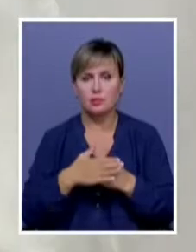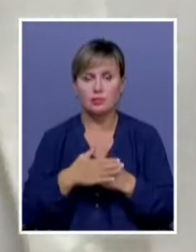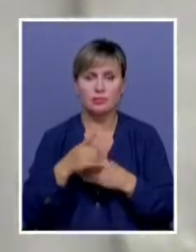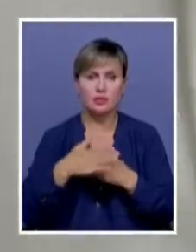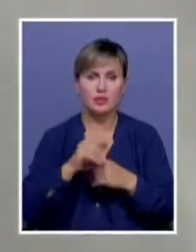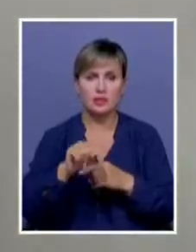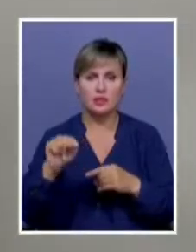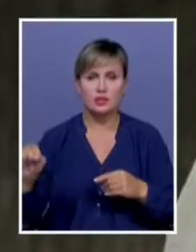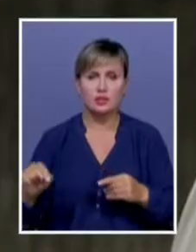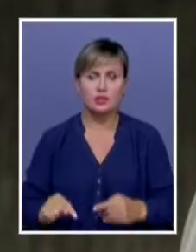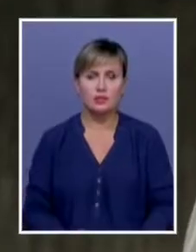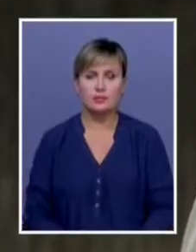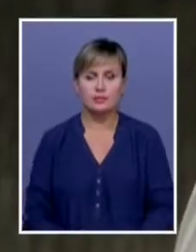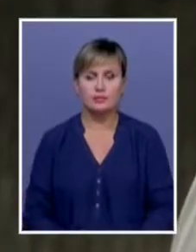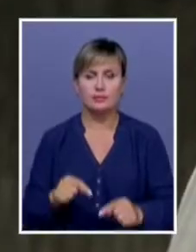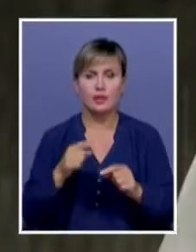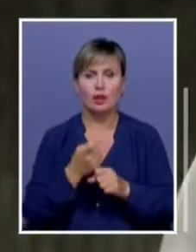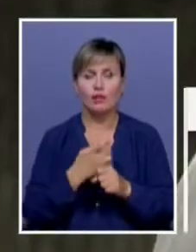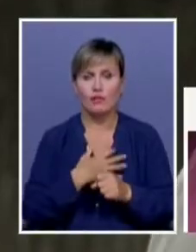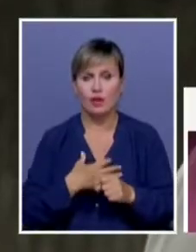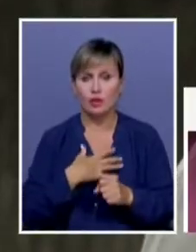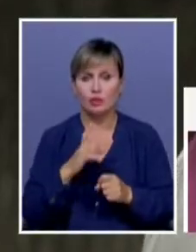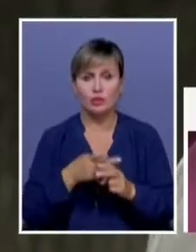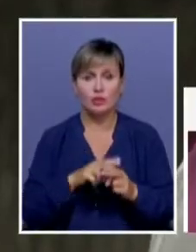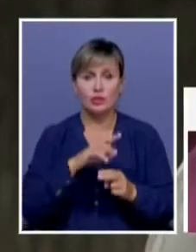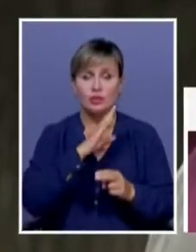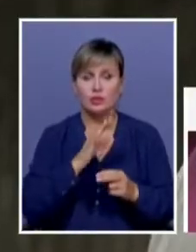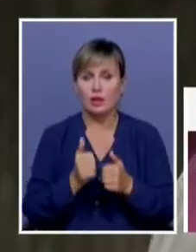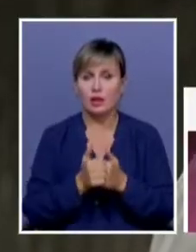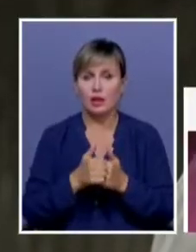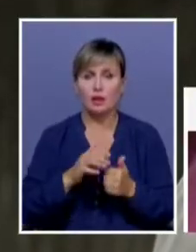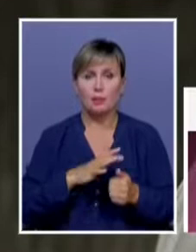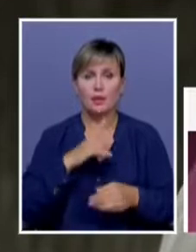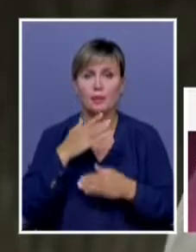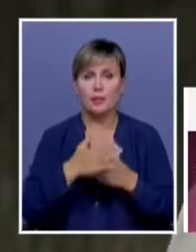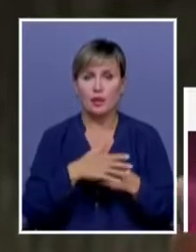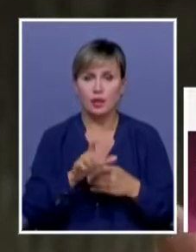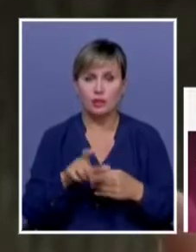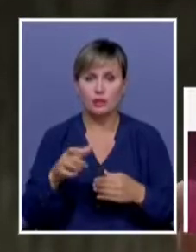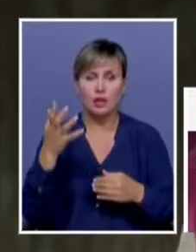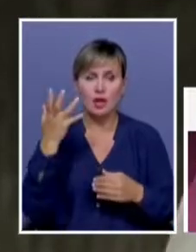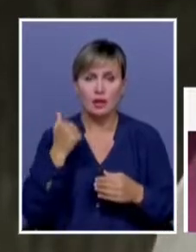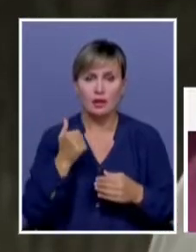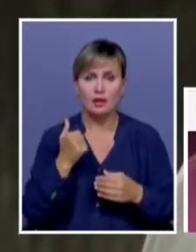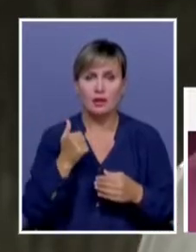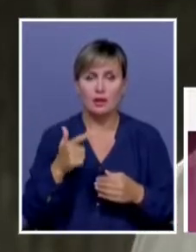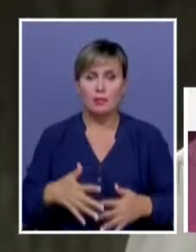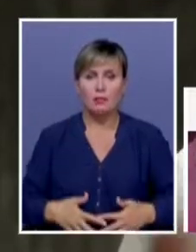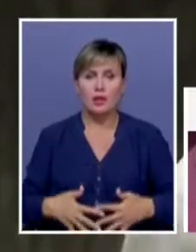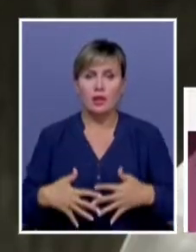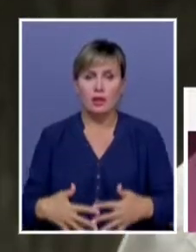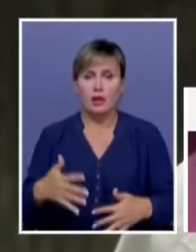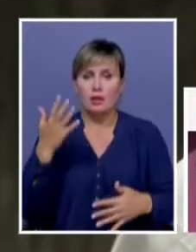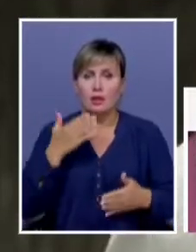критических ситуациях. Здесь очень важно, чтобы с этой женщиной рядом были близкие, когда она беременная, когда